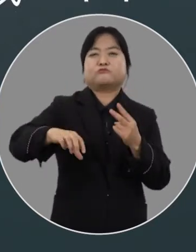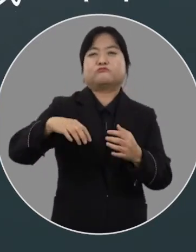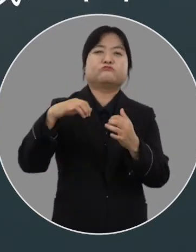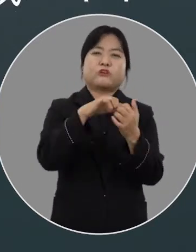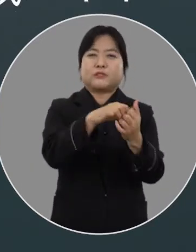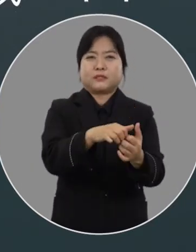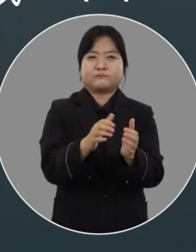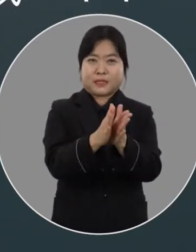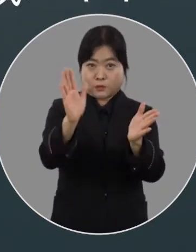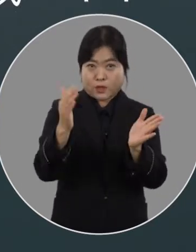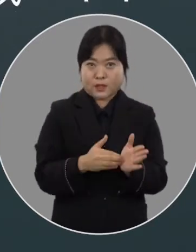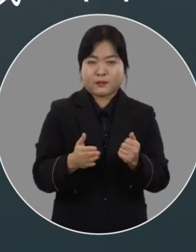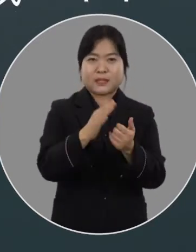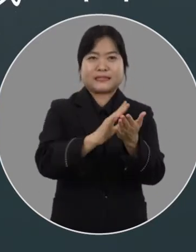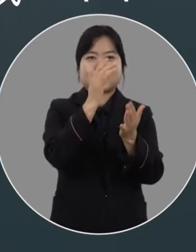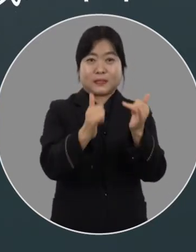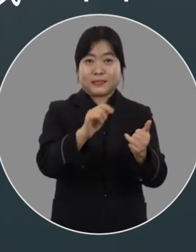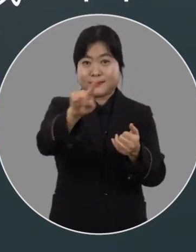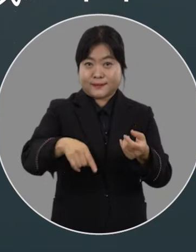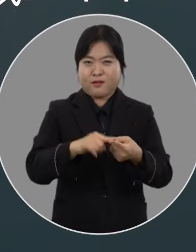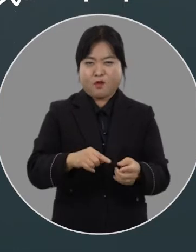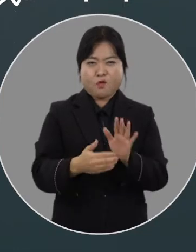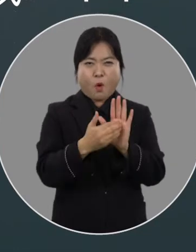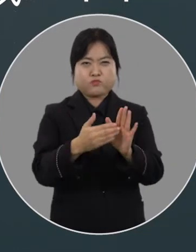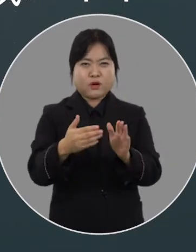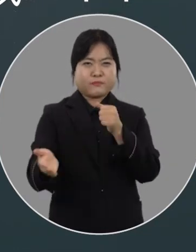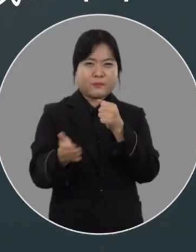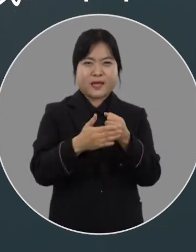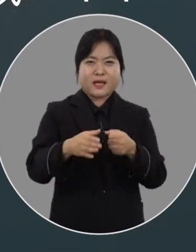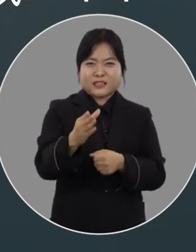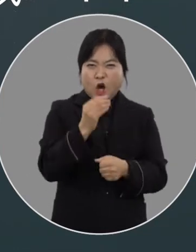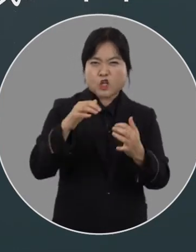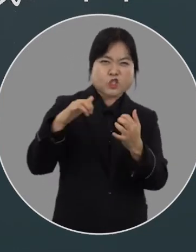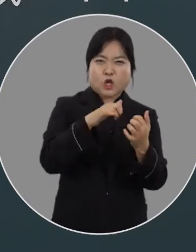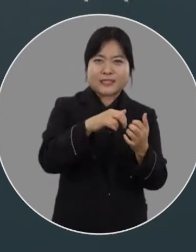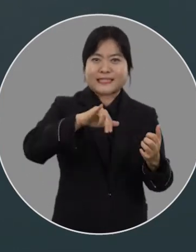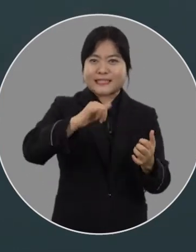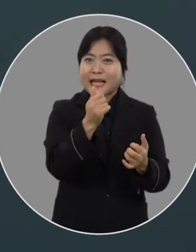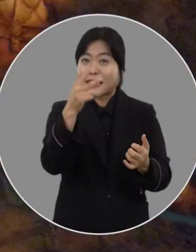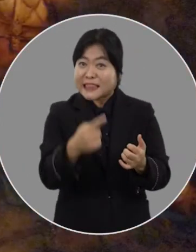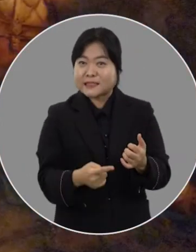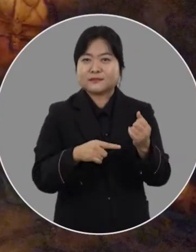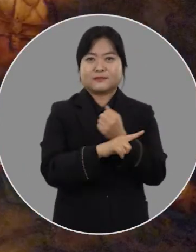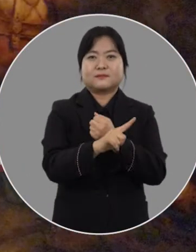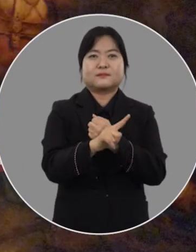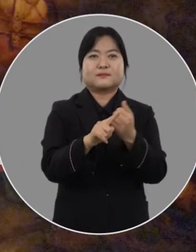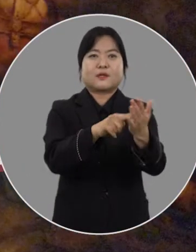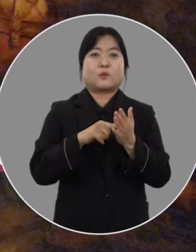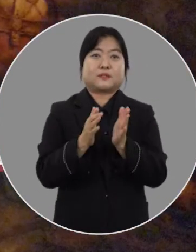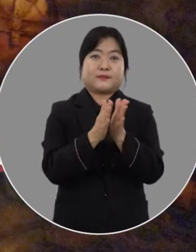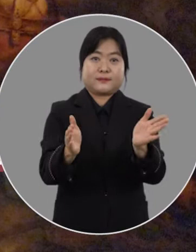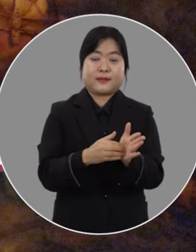때 그리스도교에 대한 거부감 때문에 성전, 지하드라는 개념이 나타나기 시작했고요. 가장 유명한